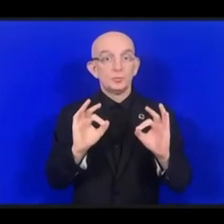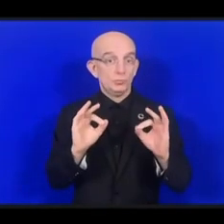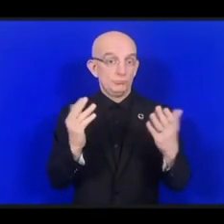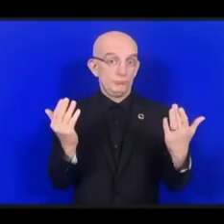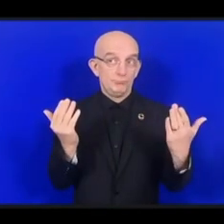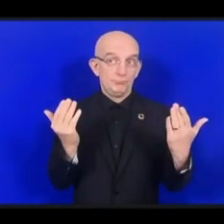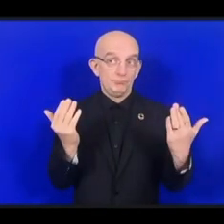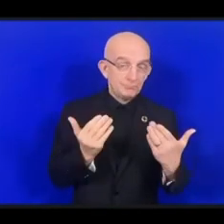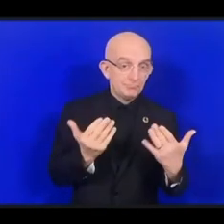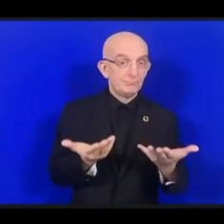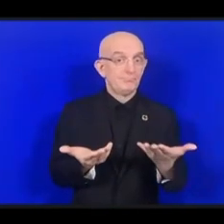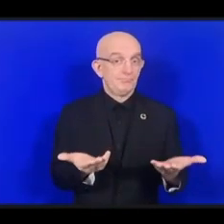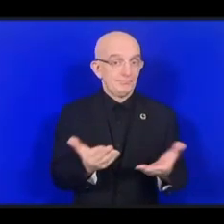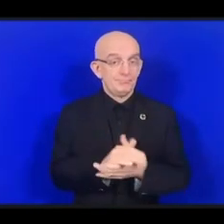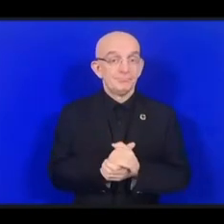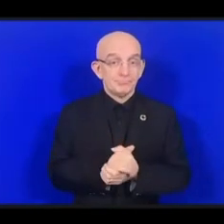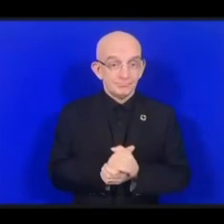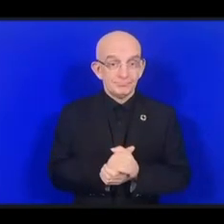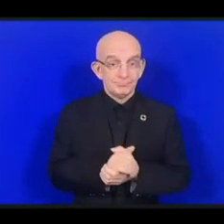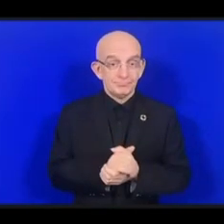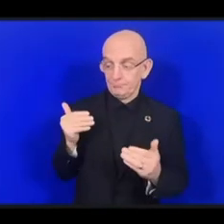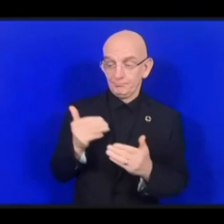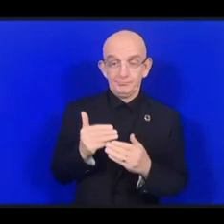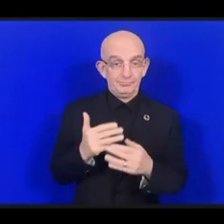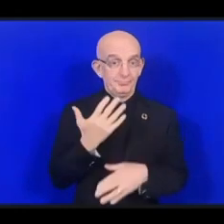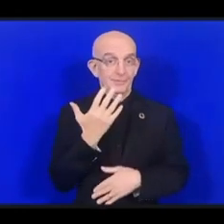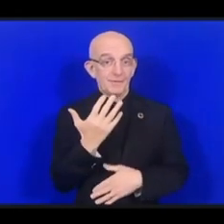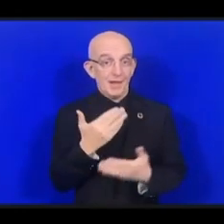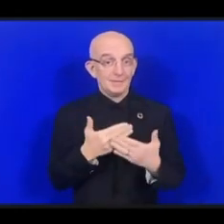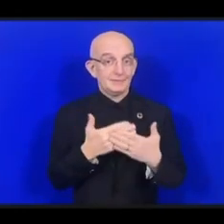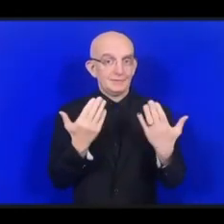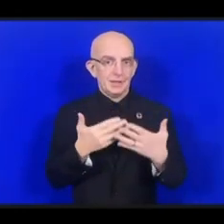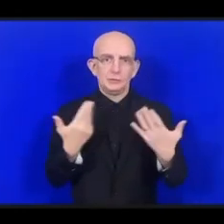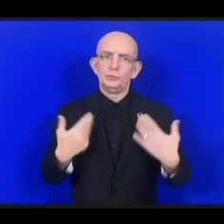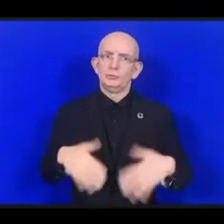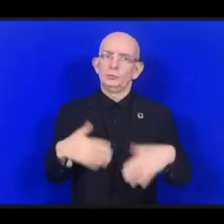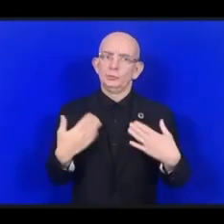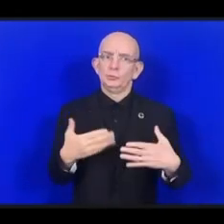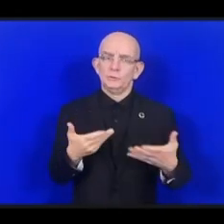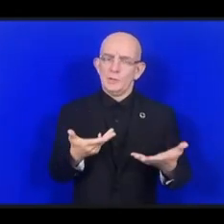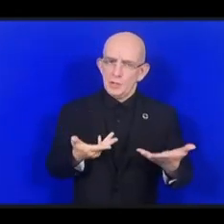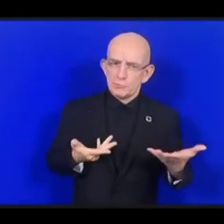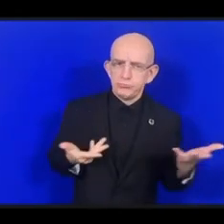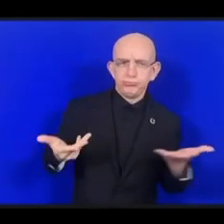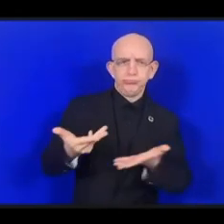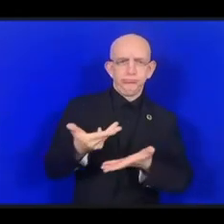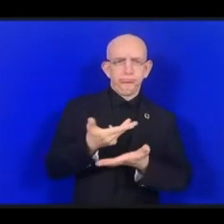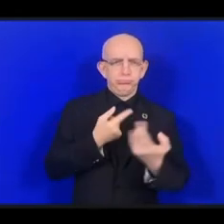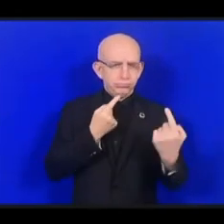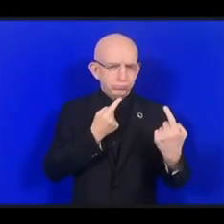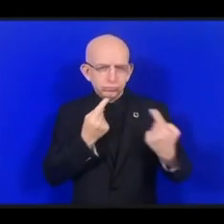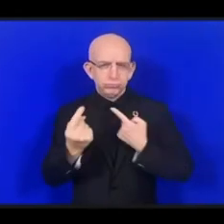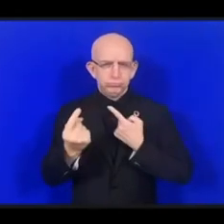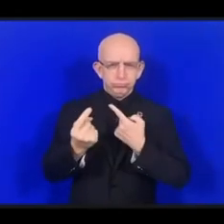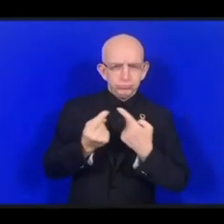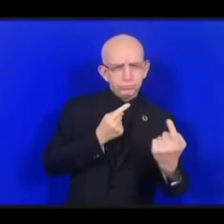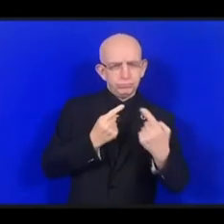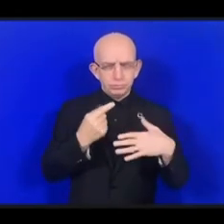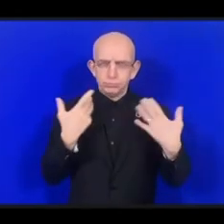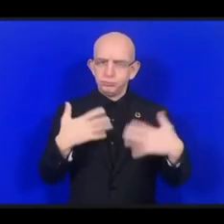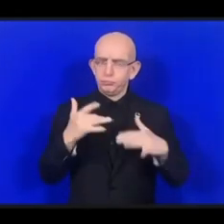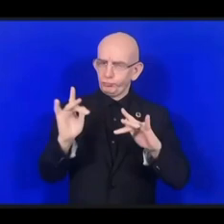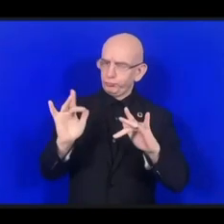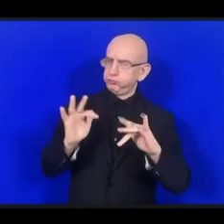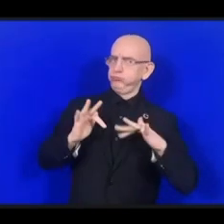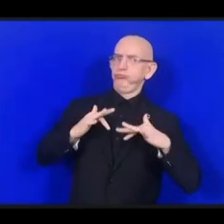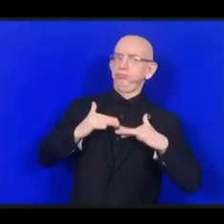最后五天非常的紧张，鼓舞人心，而且是收获颇丰。我非常高兴啊，